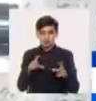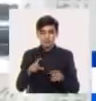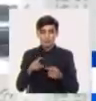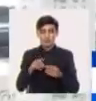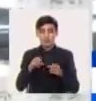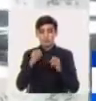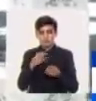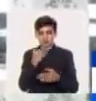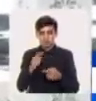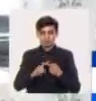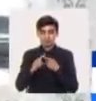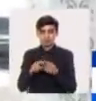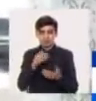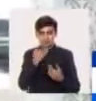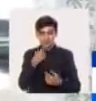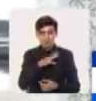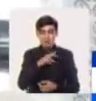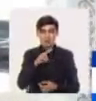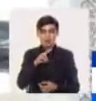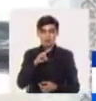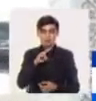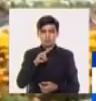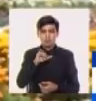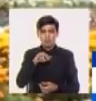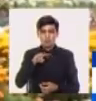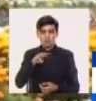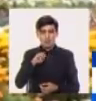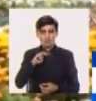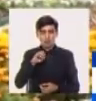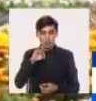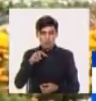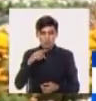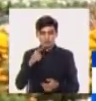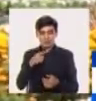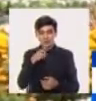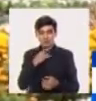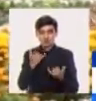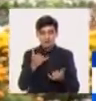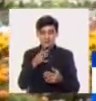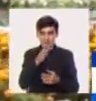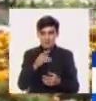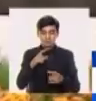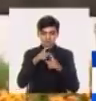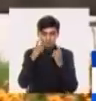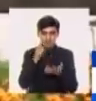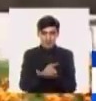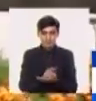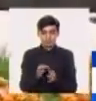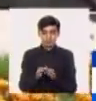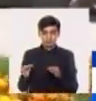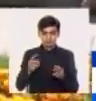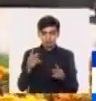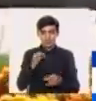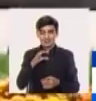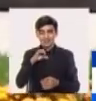ешқандай қауіп төндірмейді. Пульмонологтар дәл қазіргі кезеңде міндетті түрде маска тағып жүруге, қоғамдық арақашықтықты және барлық